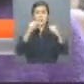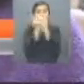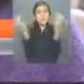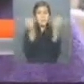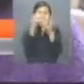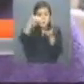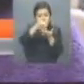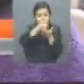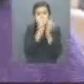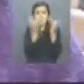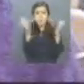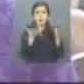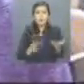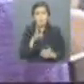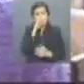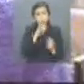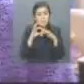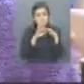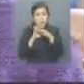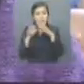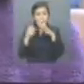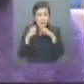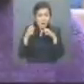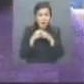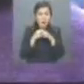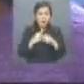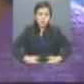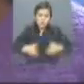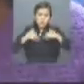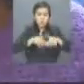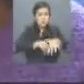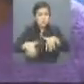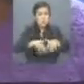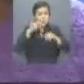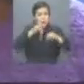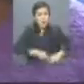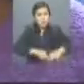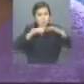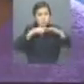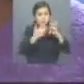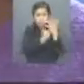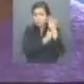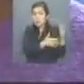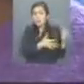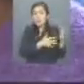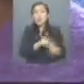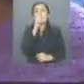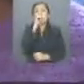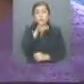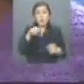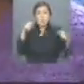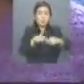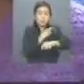ขรัฐธรรมนูญไม่ได้มาพูดถึงเรื่องปัญหาปากท้องประชาชนและเรื่องน้ำท่วมไม่เป็นจริงเป็นจังแล้วบอกว่าชาวบางบานชาวเส